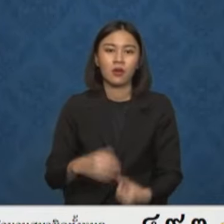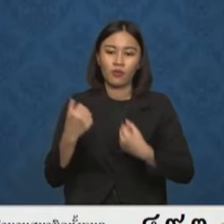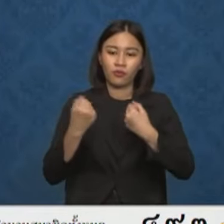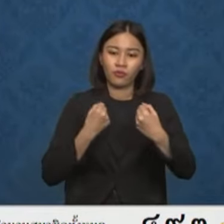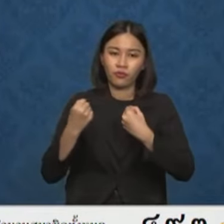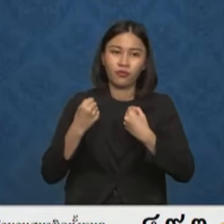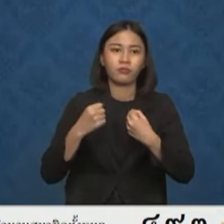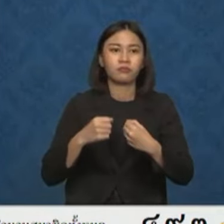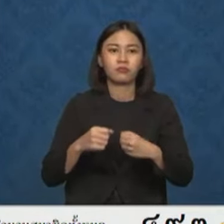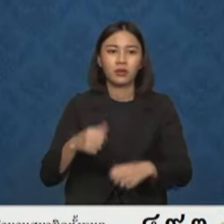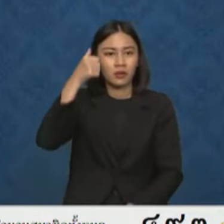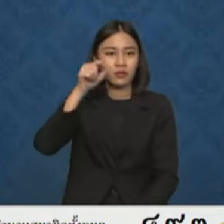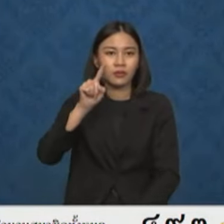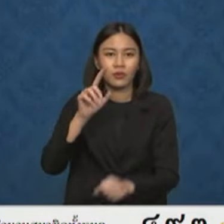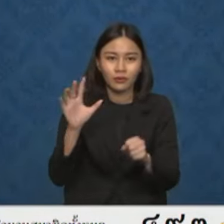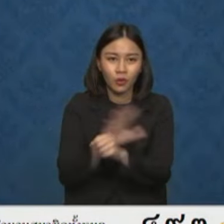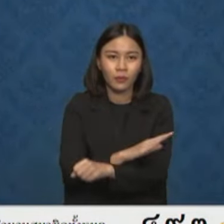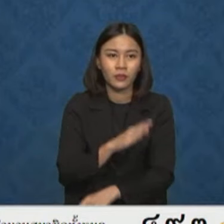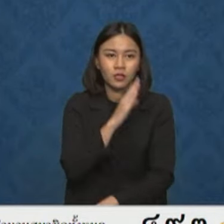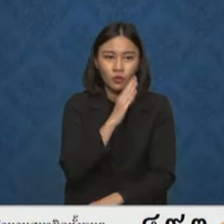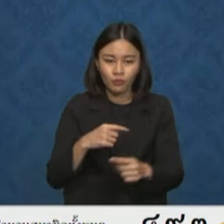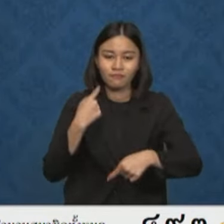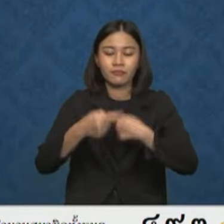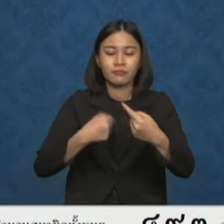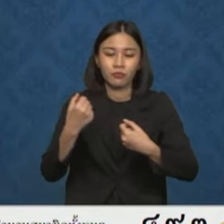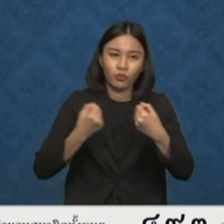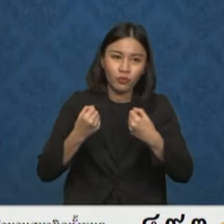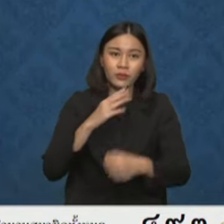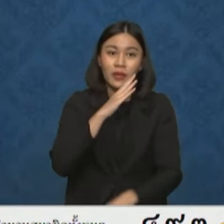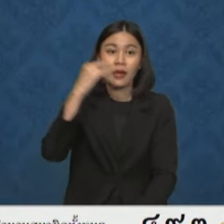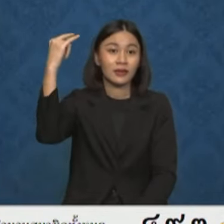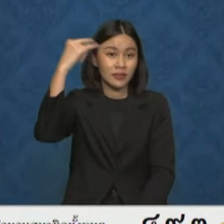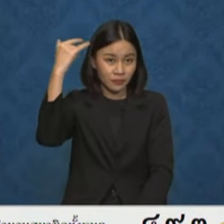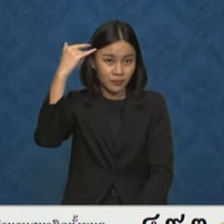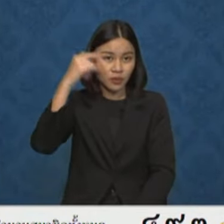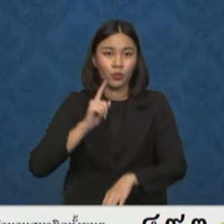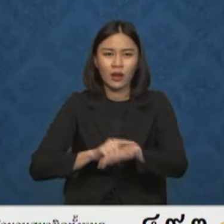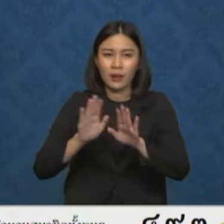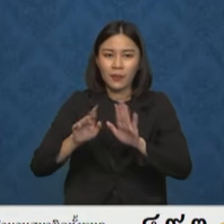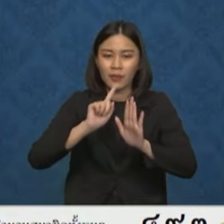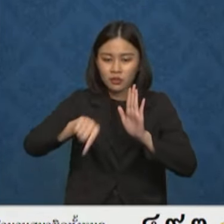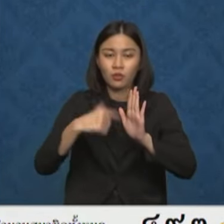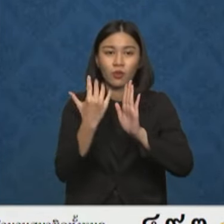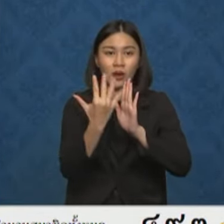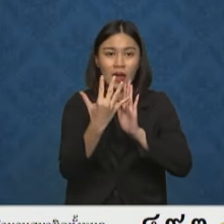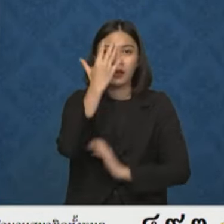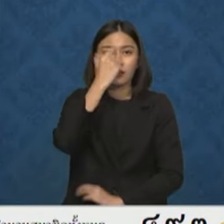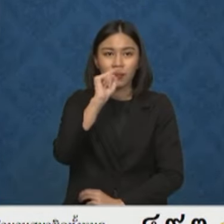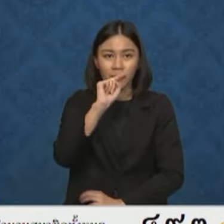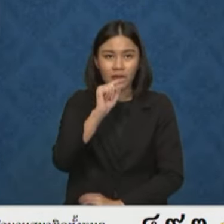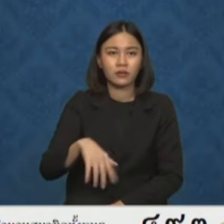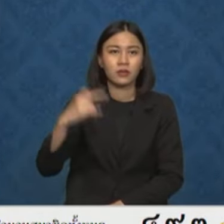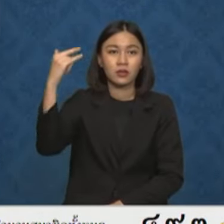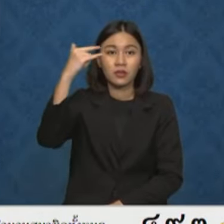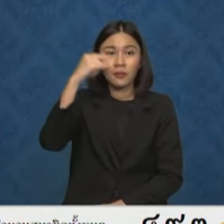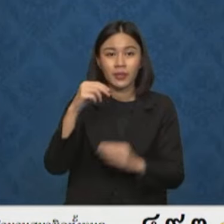ไป 1 วเต็ๆ ก็วาได้ในกเดนทางหรอถ้จะเดินทางด้วยเครองบินก็ต้ใช้เวลาประมาณ 5 ชั่วโงเพรตองไปขึ้นเครื่องท